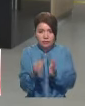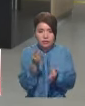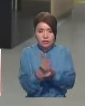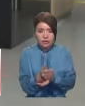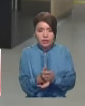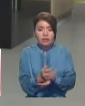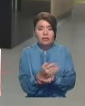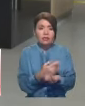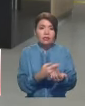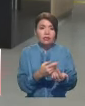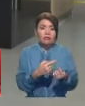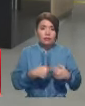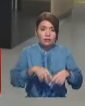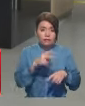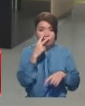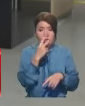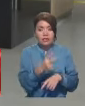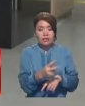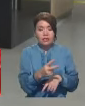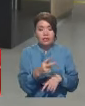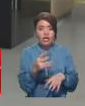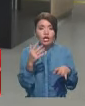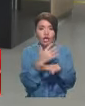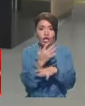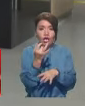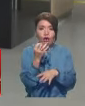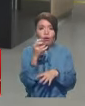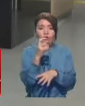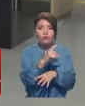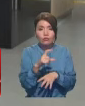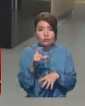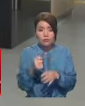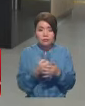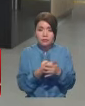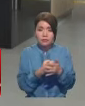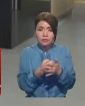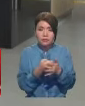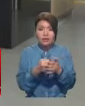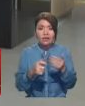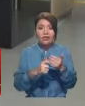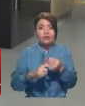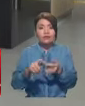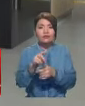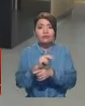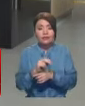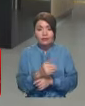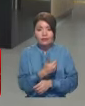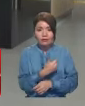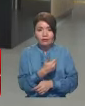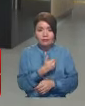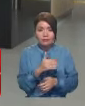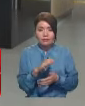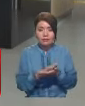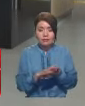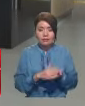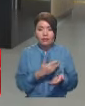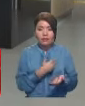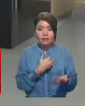тем мы видели экологов, которые пытаются эту землю рекультивировать. И мы беседовали